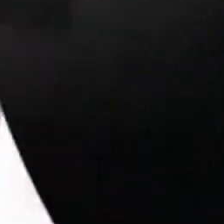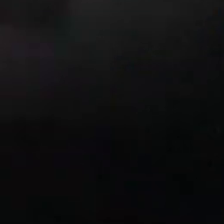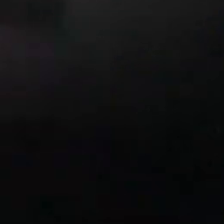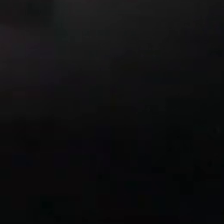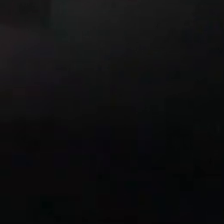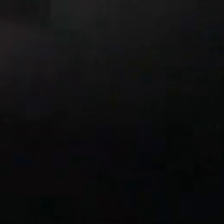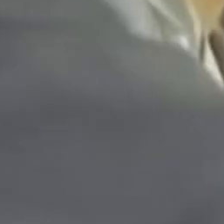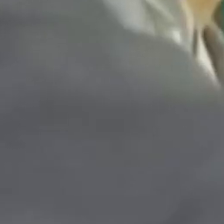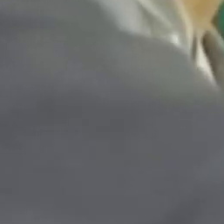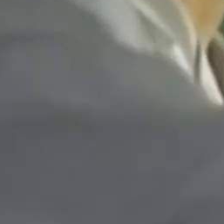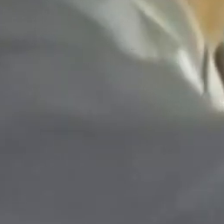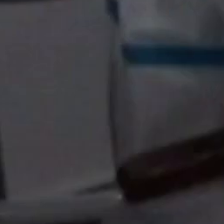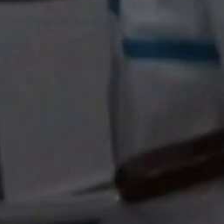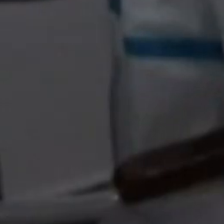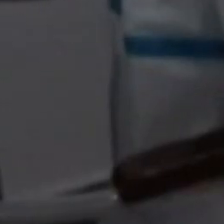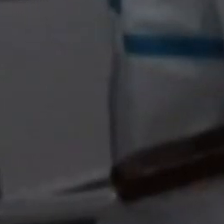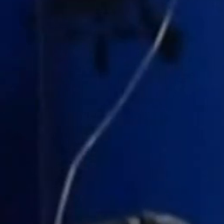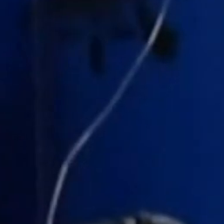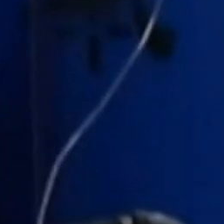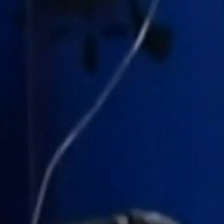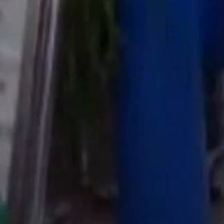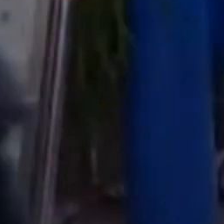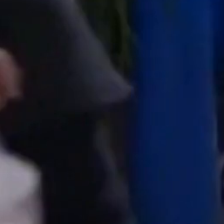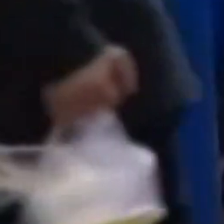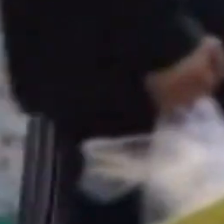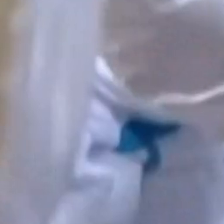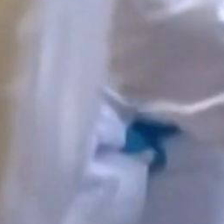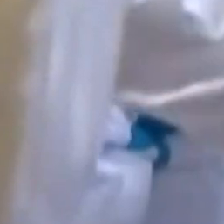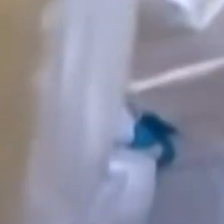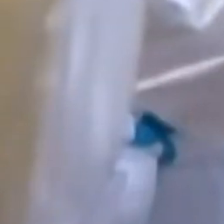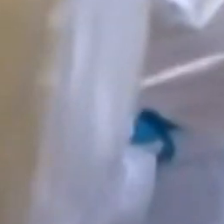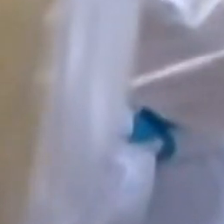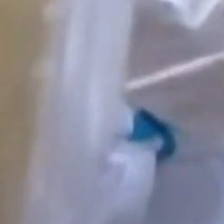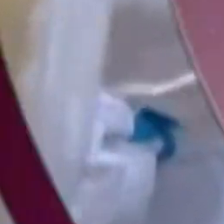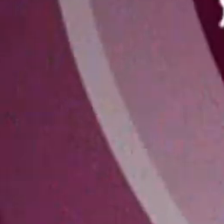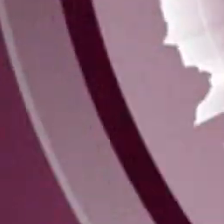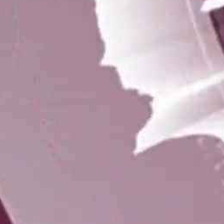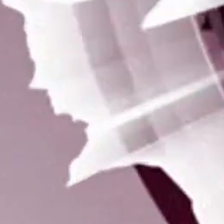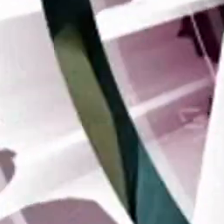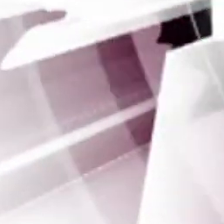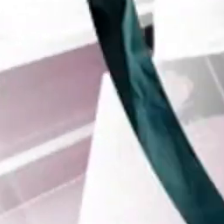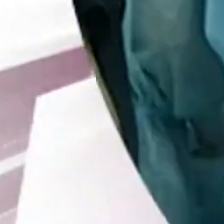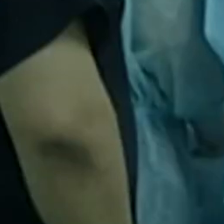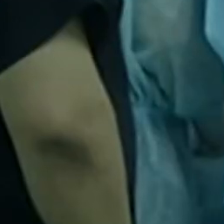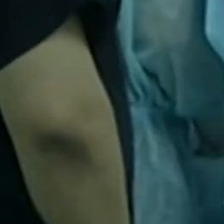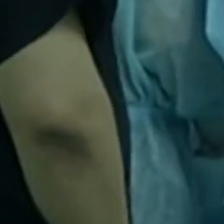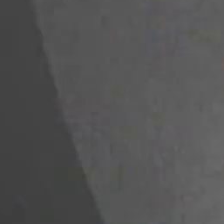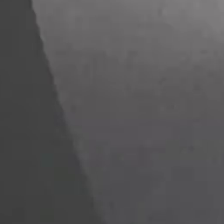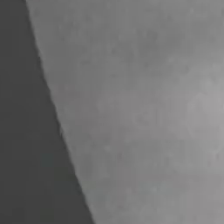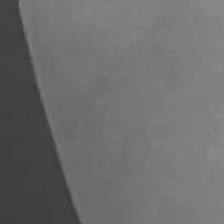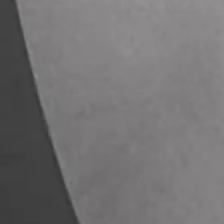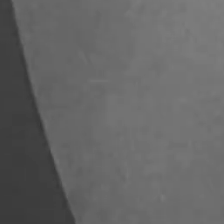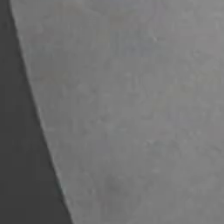Поразил треть стран мира. Список государств, куда вторгся коронавирус, продолжает расширяться. Выгодное